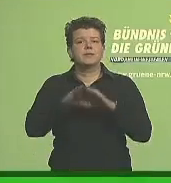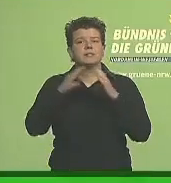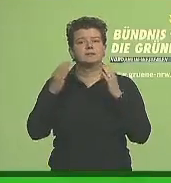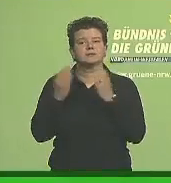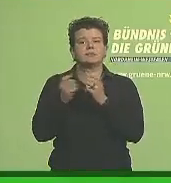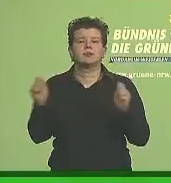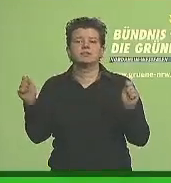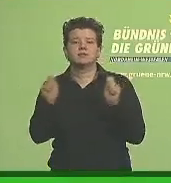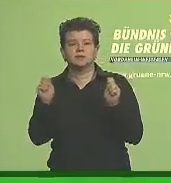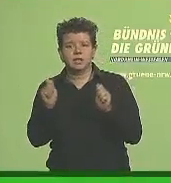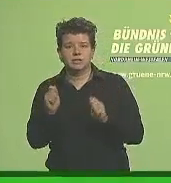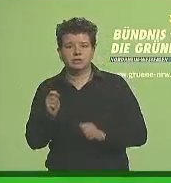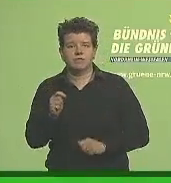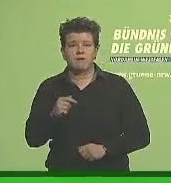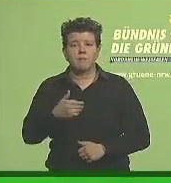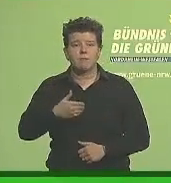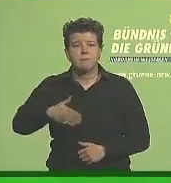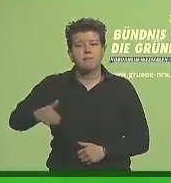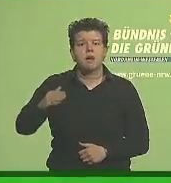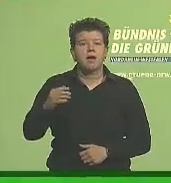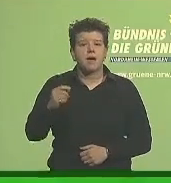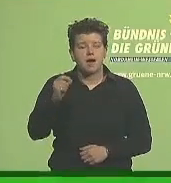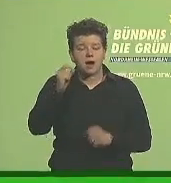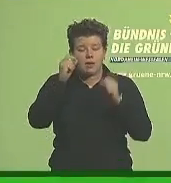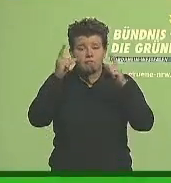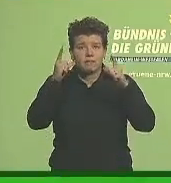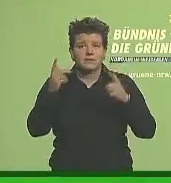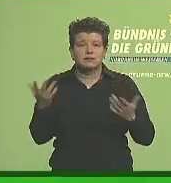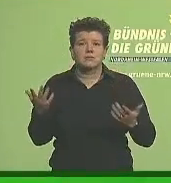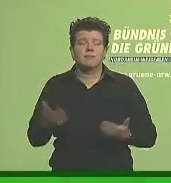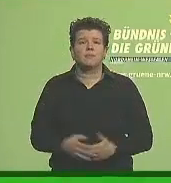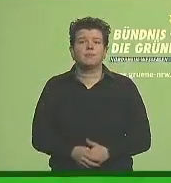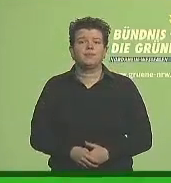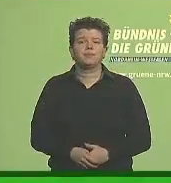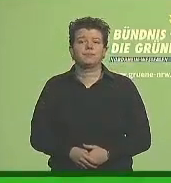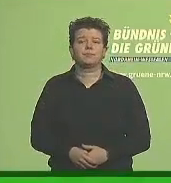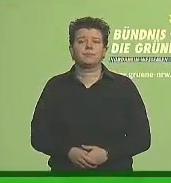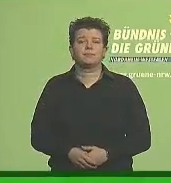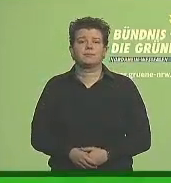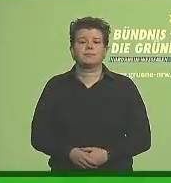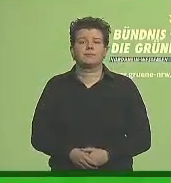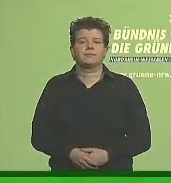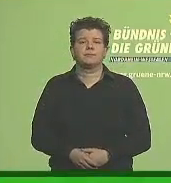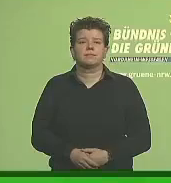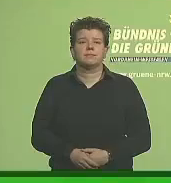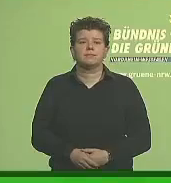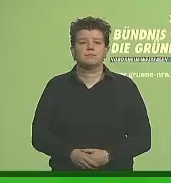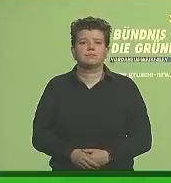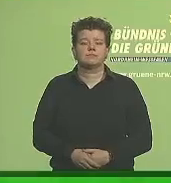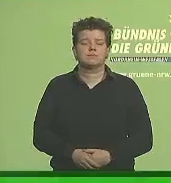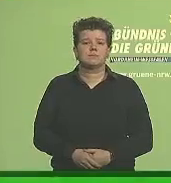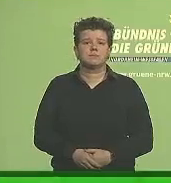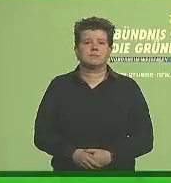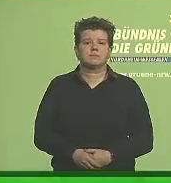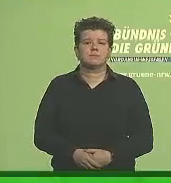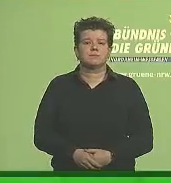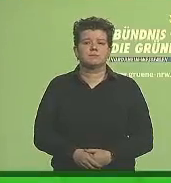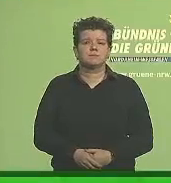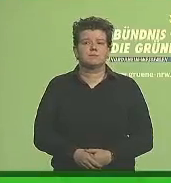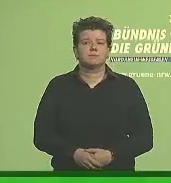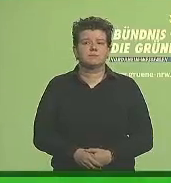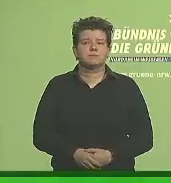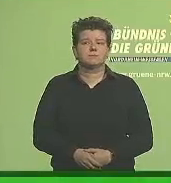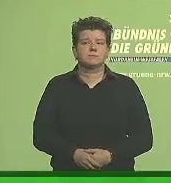einer Zeitenwende weg vom Feuer. Wir sind keine Pyromanen mehr. Das Zeitalter ist hinter uns. Wir haben ein